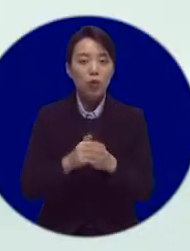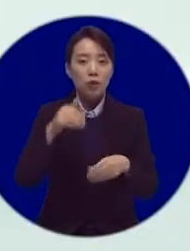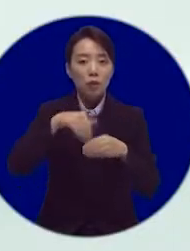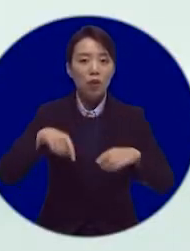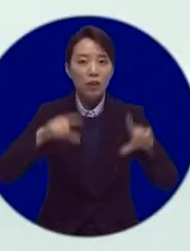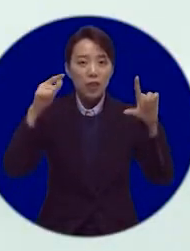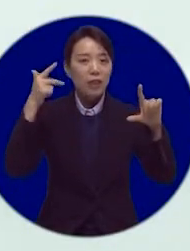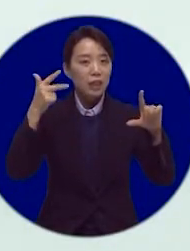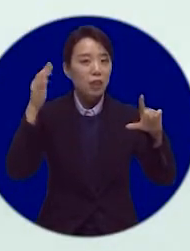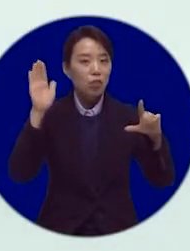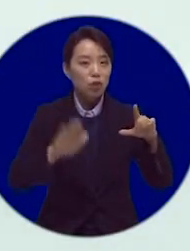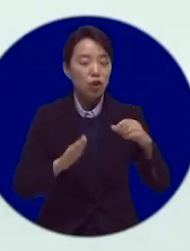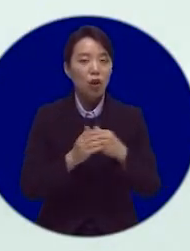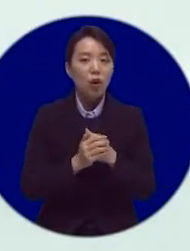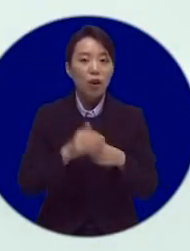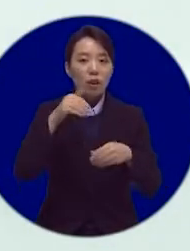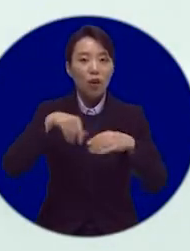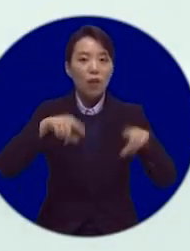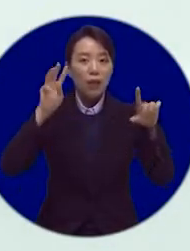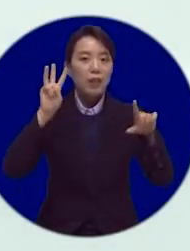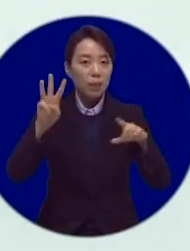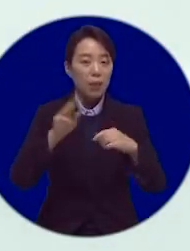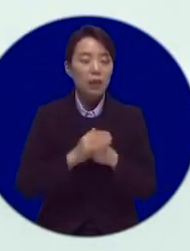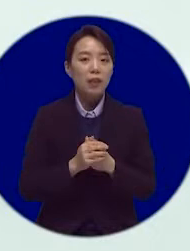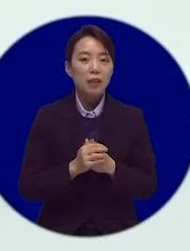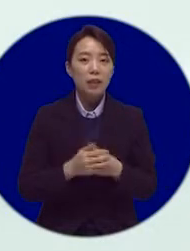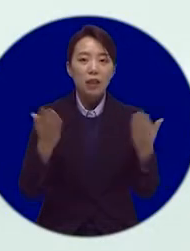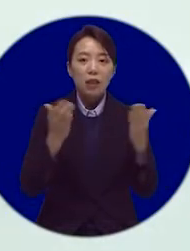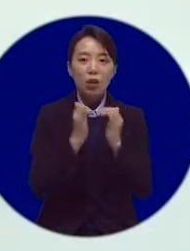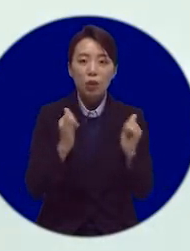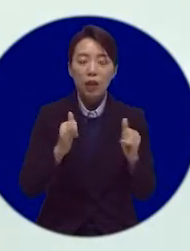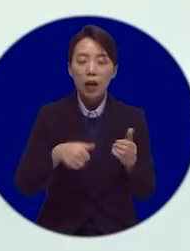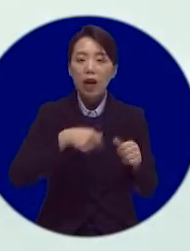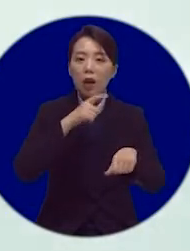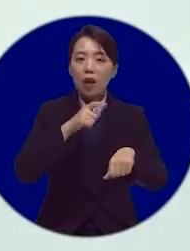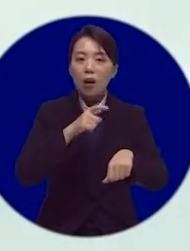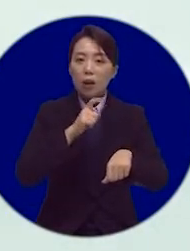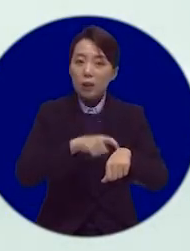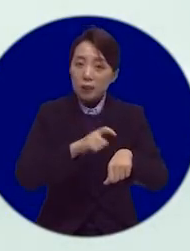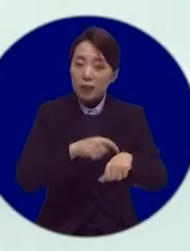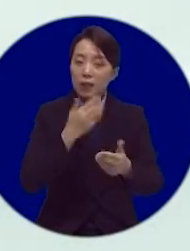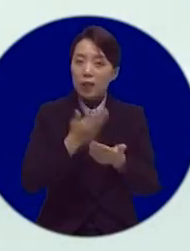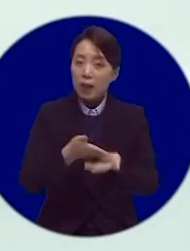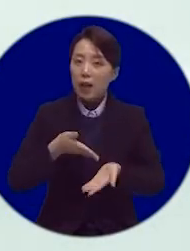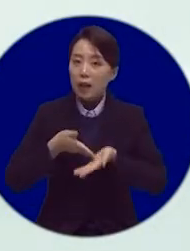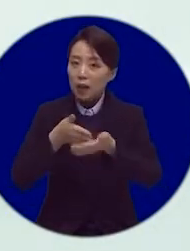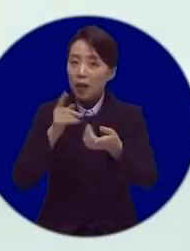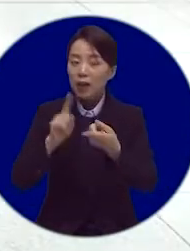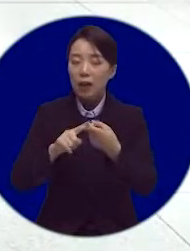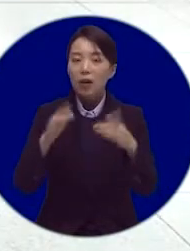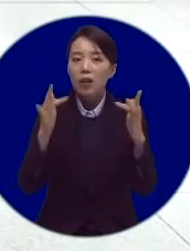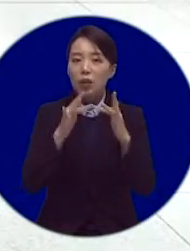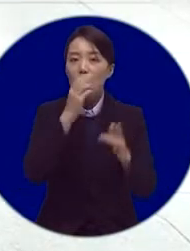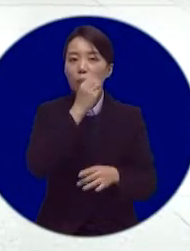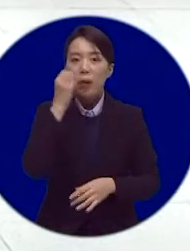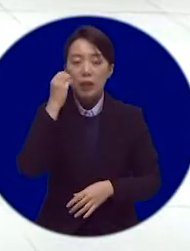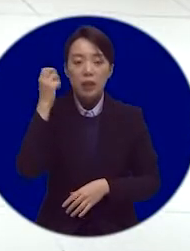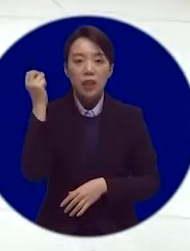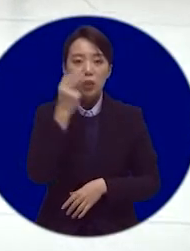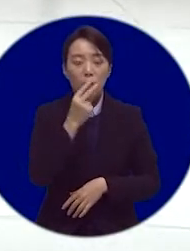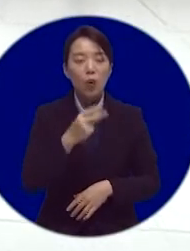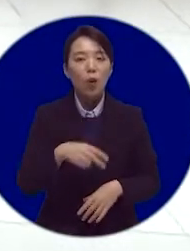전 7일부터 선거일 전 3일까지 근로자가 투표에 필요한 시간을 청구할 수 있다는 사실을 인터넷 홈페이지와